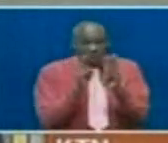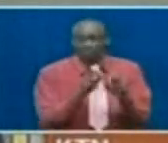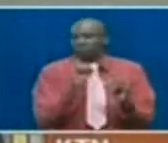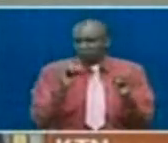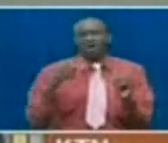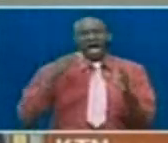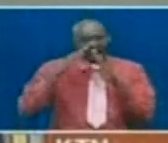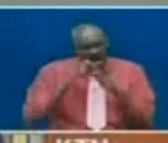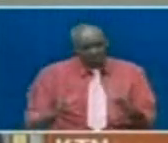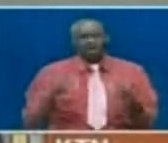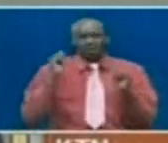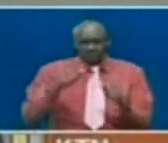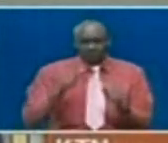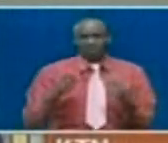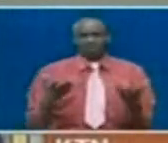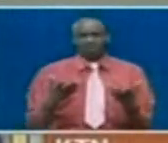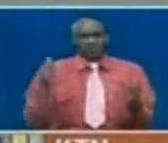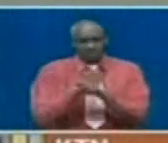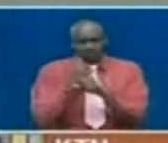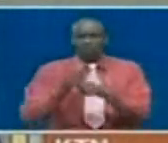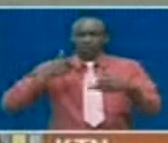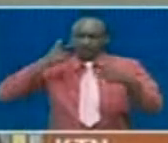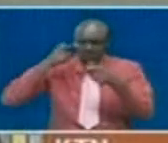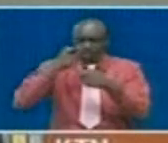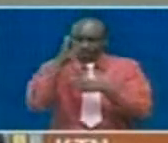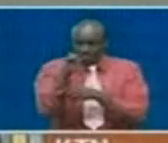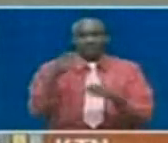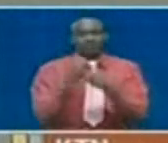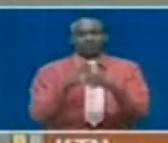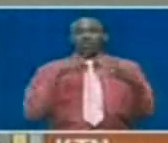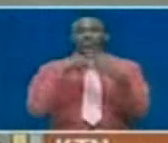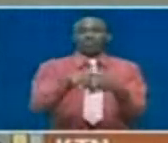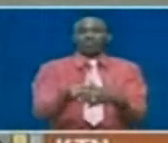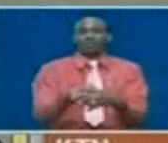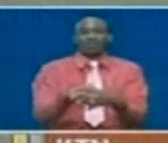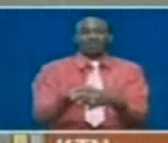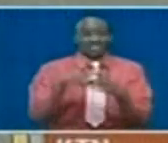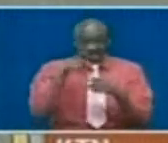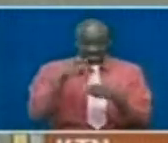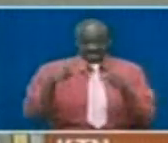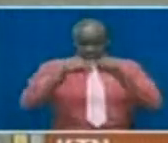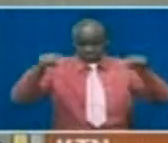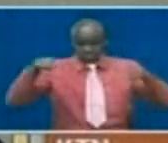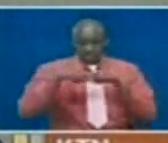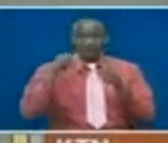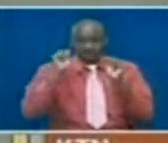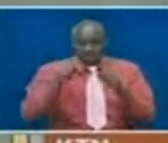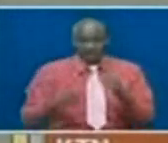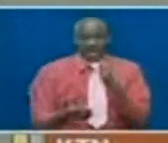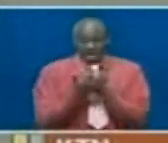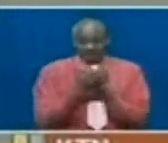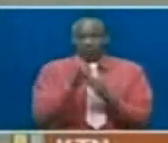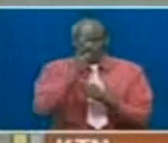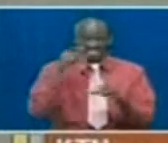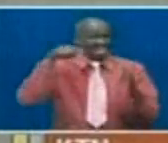bali nyumba ambayo ina uwezo wa kuzuia risasi kuingia ndani. Pia kasha hilo lina uwezo wa kuzuia maji